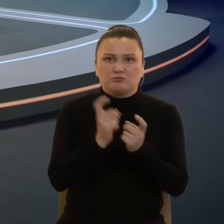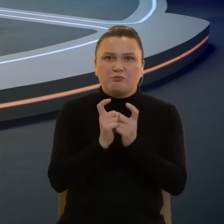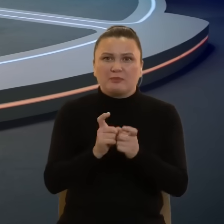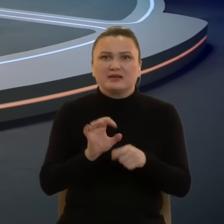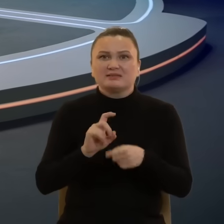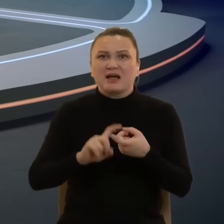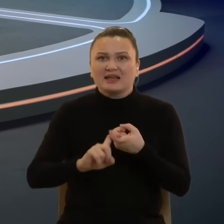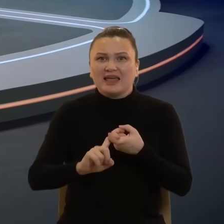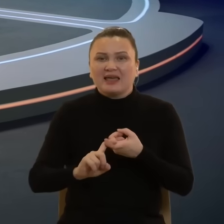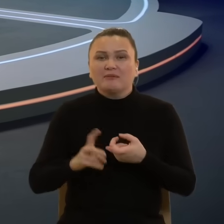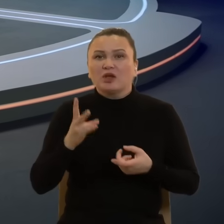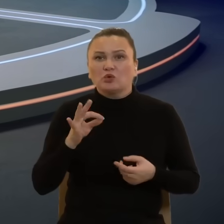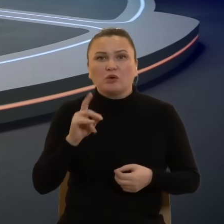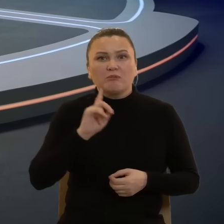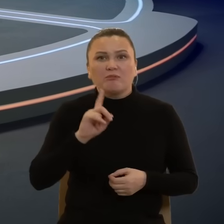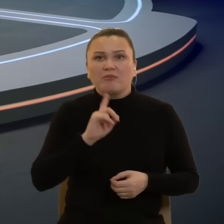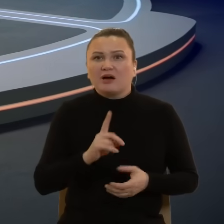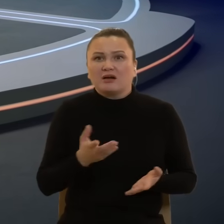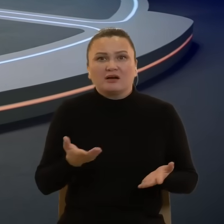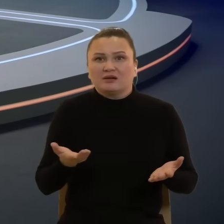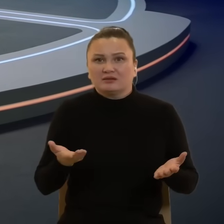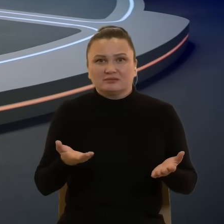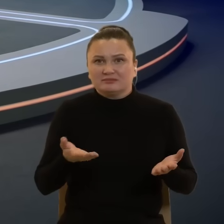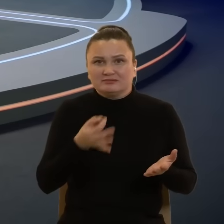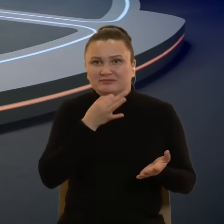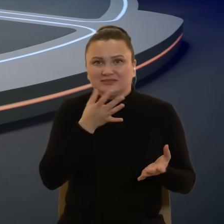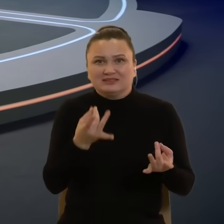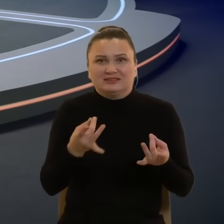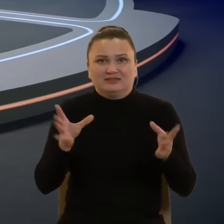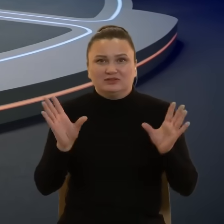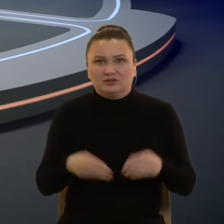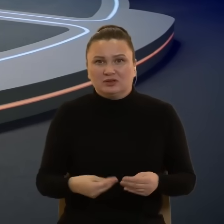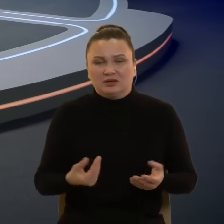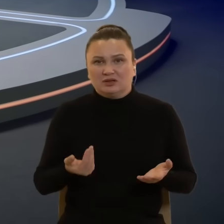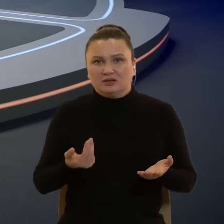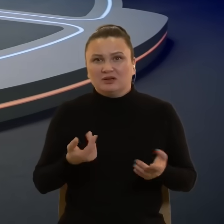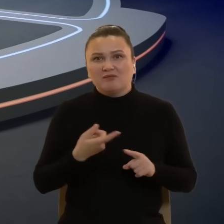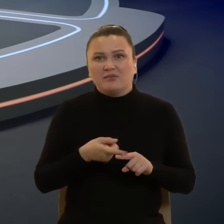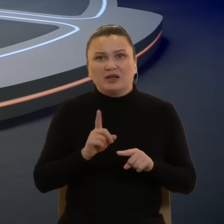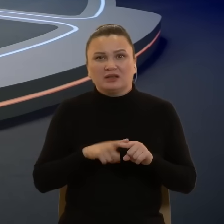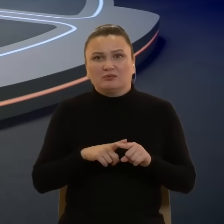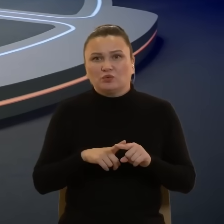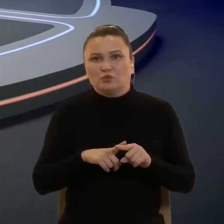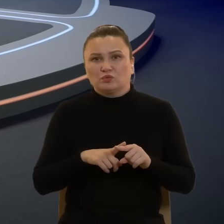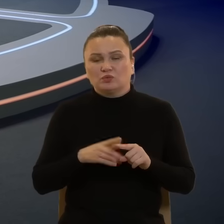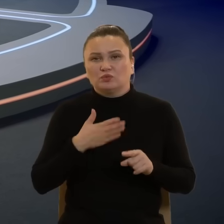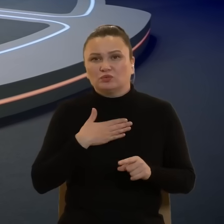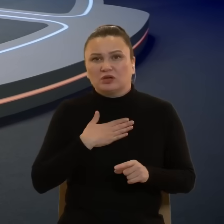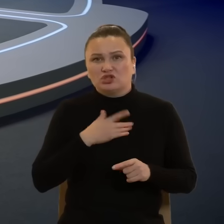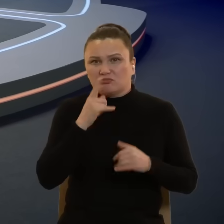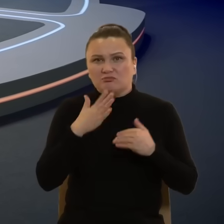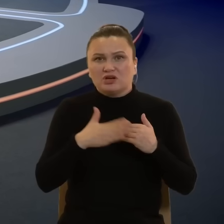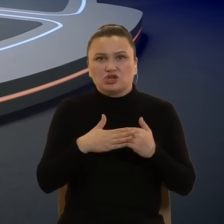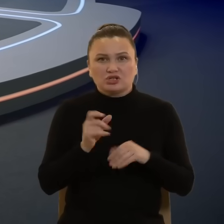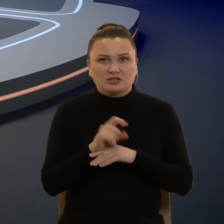с бактериями. Но это еще настолько далеко до реального клинического применения, поэтому, мне кажется, наши